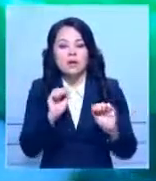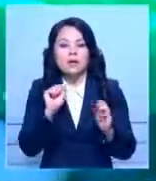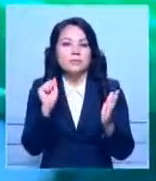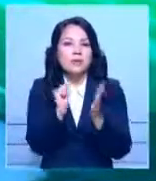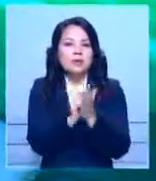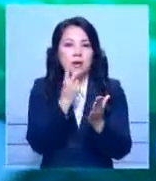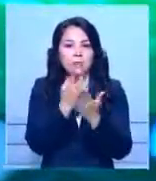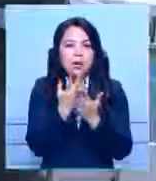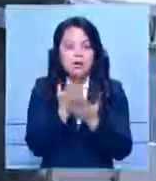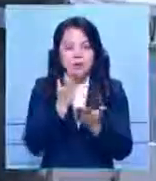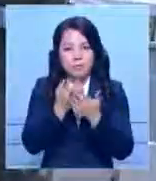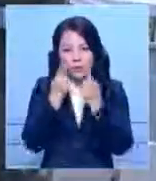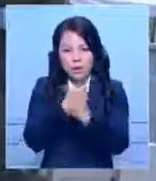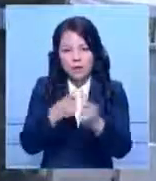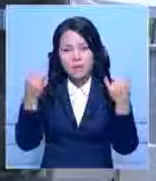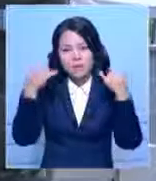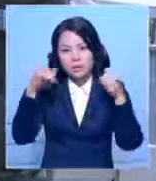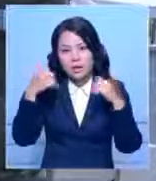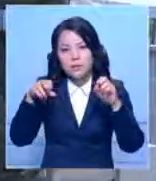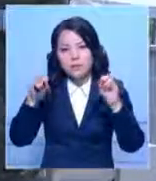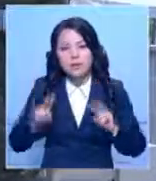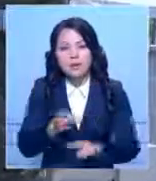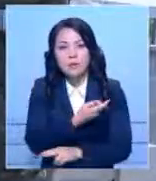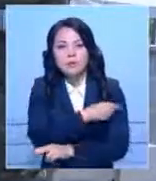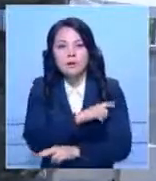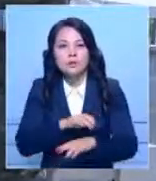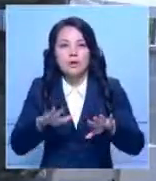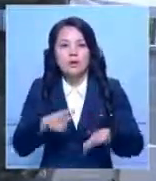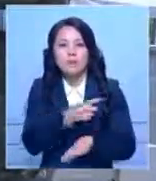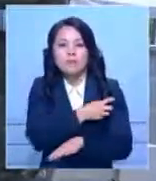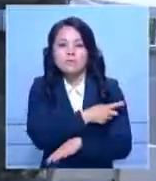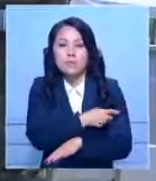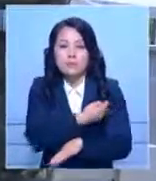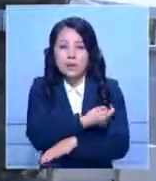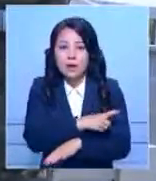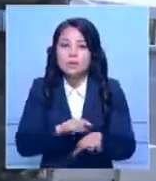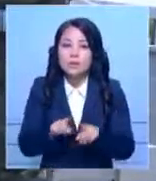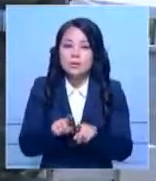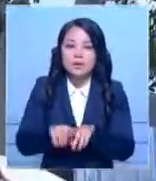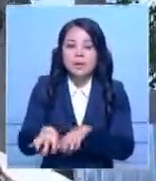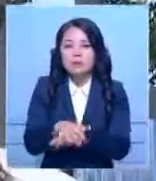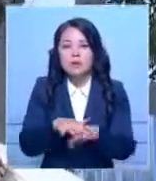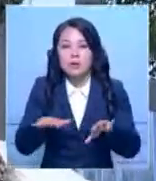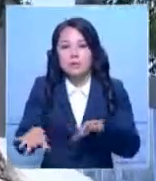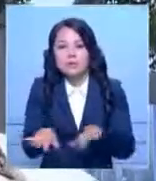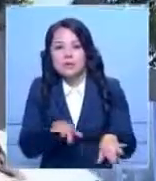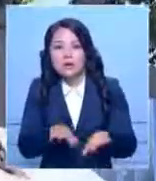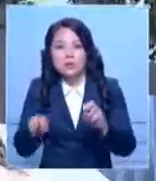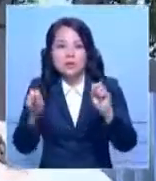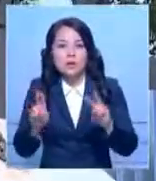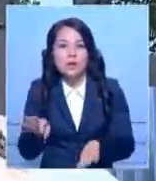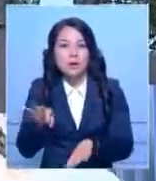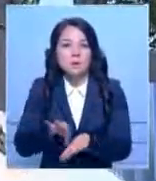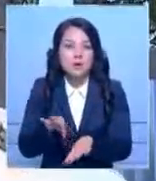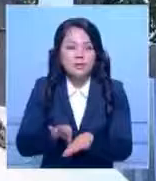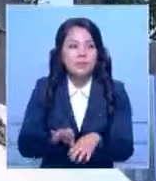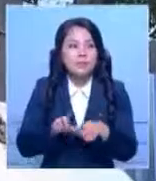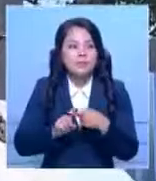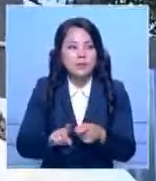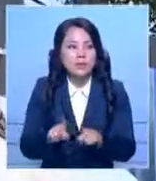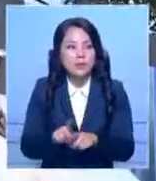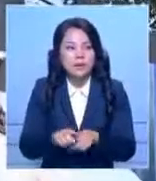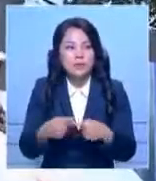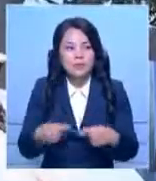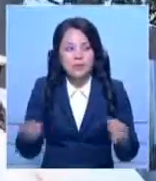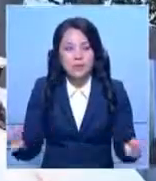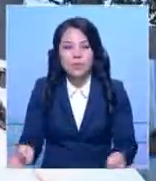орнатылған. Жергілікті мал дәрігерлері Сібір жарасына орай қауіпті эпидемияға қарсы күрес шараларын жүргізіп жатыр. Ауру малдың терісі жылжымалы